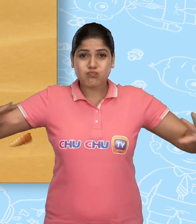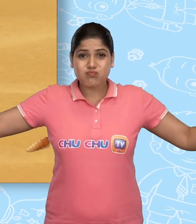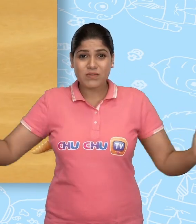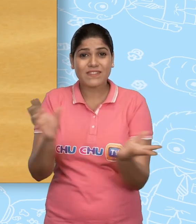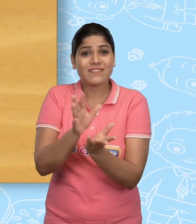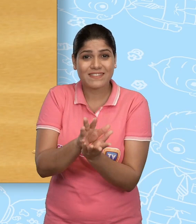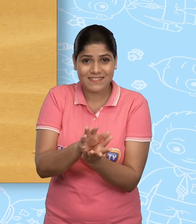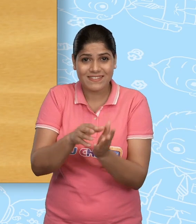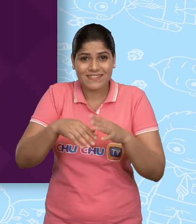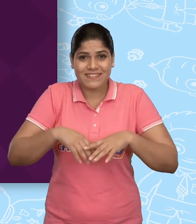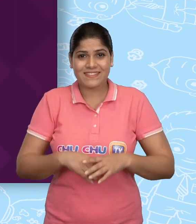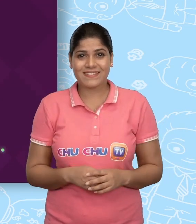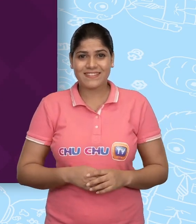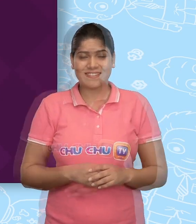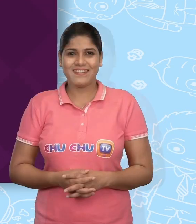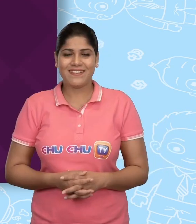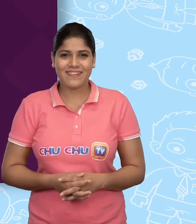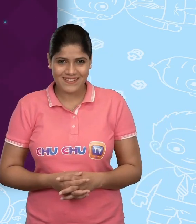समुद्र की कौड़ी।